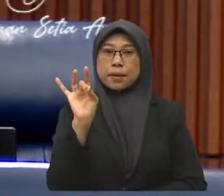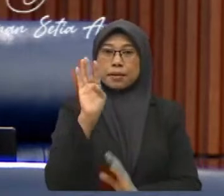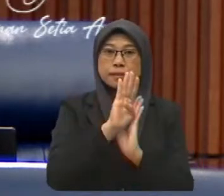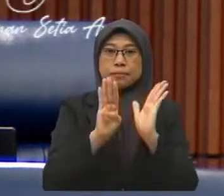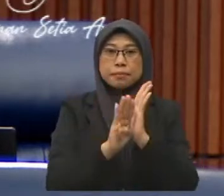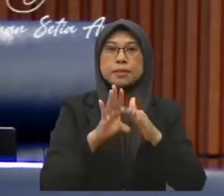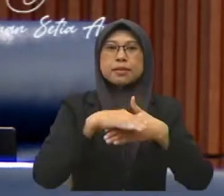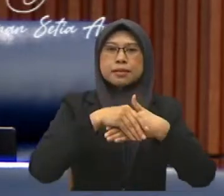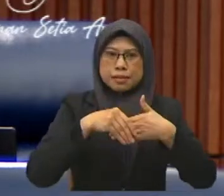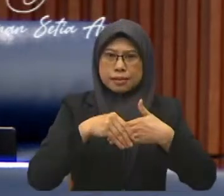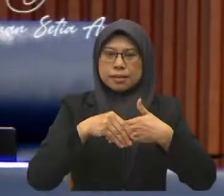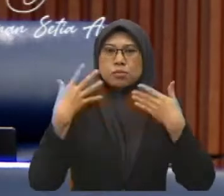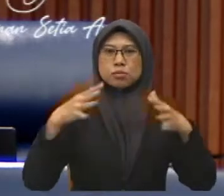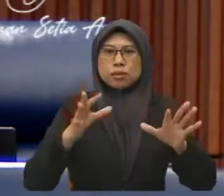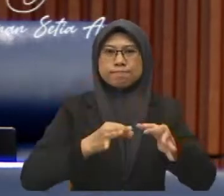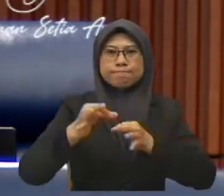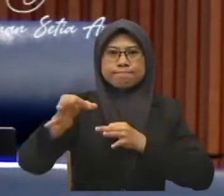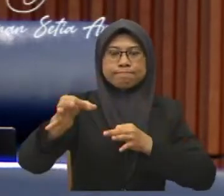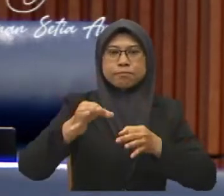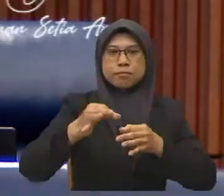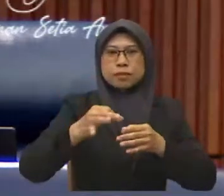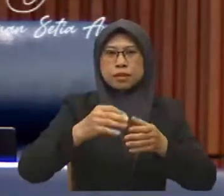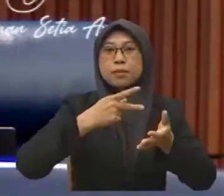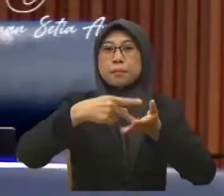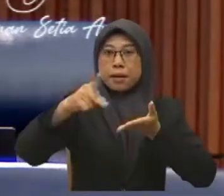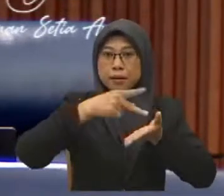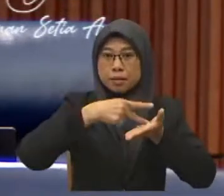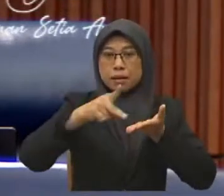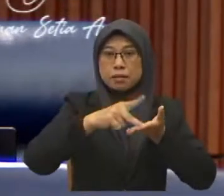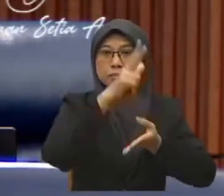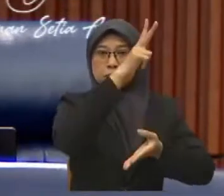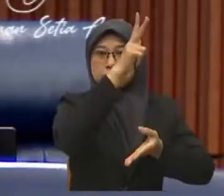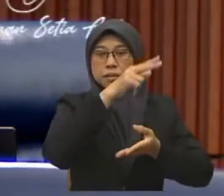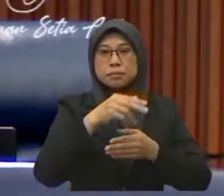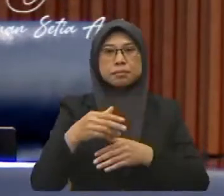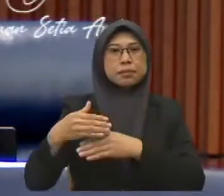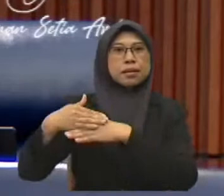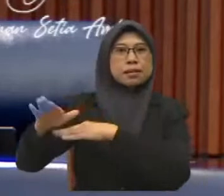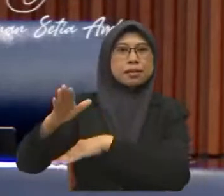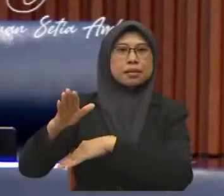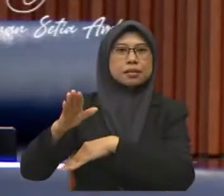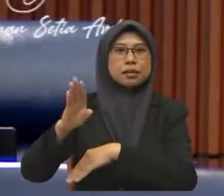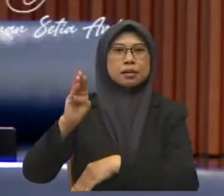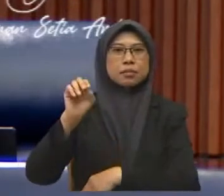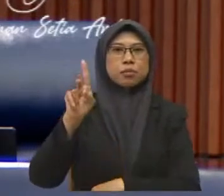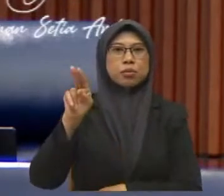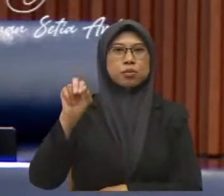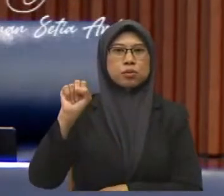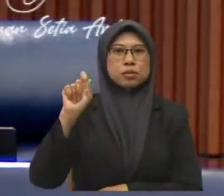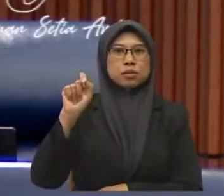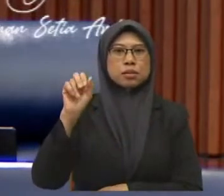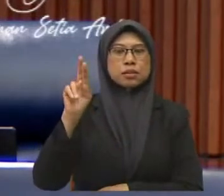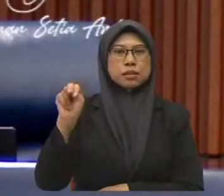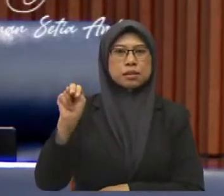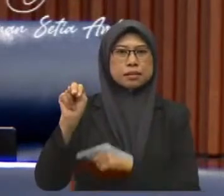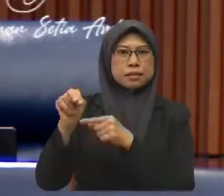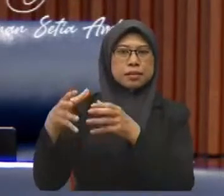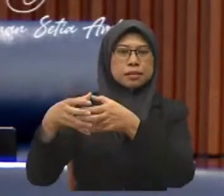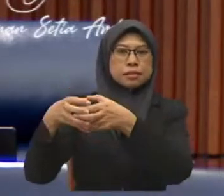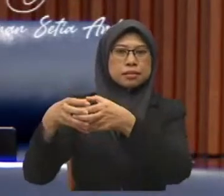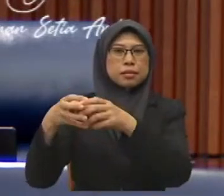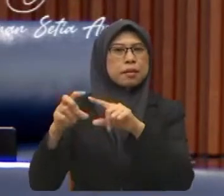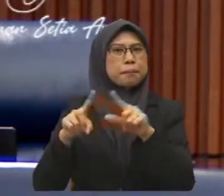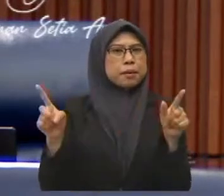RM6.08 bilion yang telah dijelaskan oleh pihak kerajaan kepada syarikat Boston Naval Shipyard, tetapi tidak